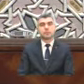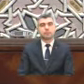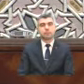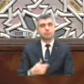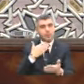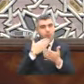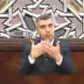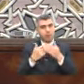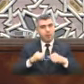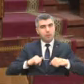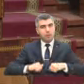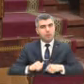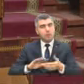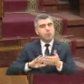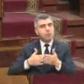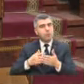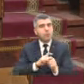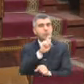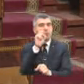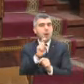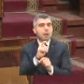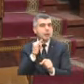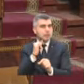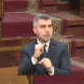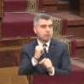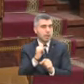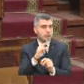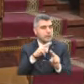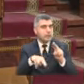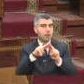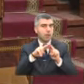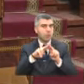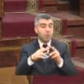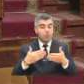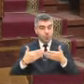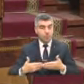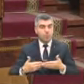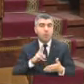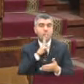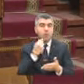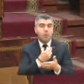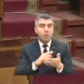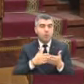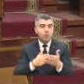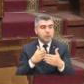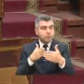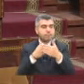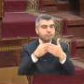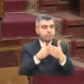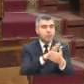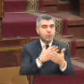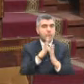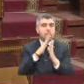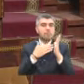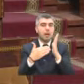شكرا سيد الوزير. كل شيء كيطرح هذا السؤال وباغي هذا التشخيص. بغينا اليوم من الحكومة الحالية واللي رفعت تحديات كبيرة في برنامجها